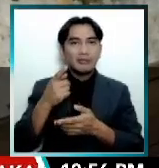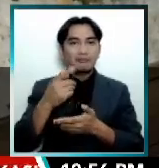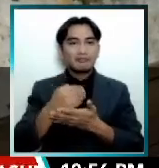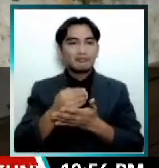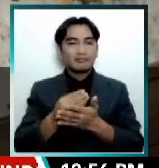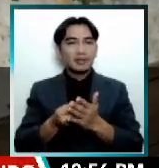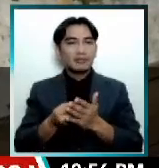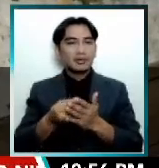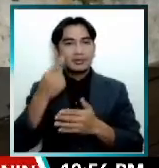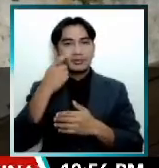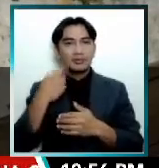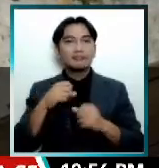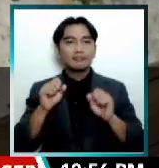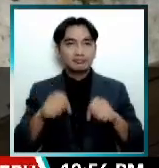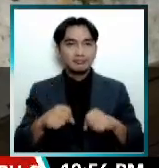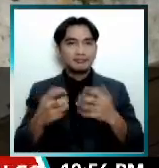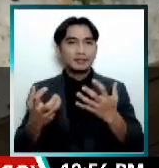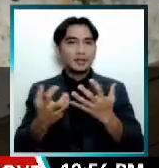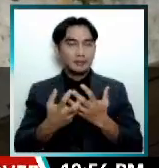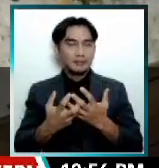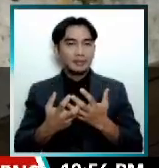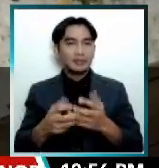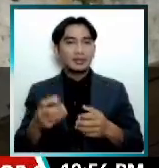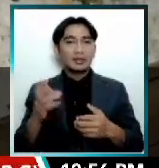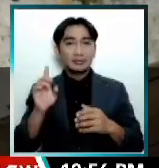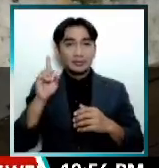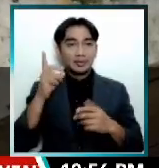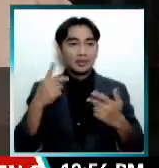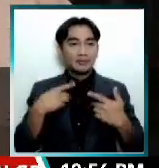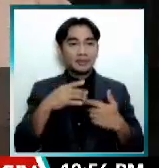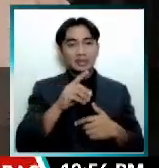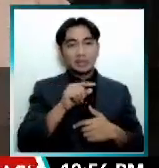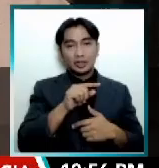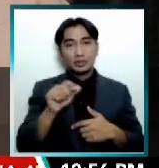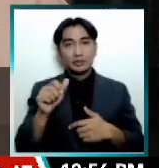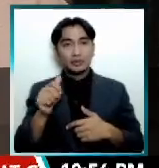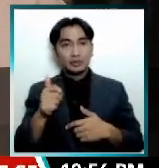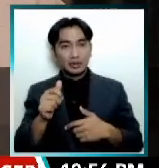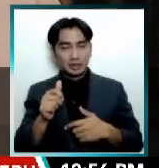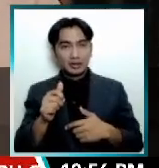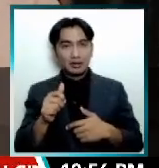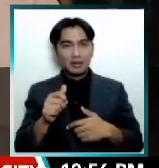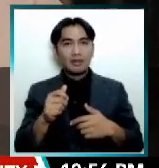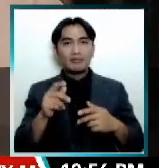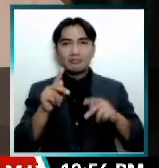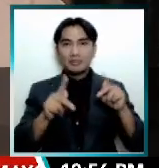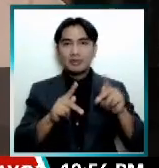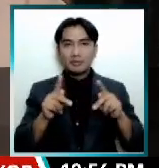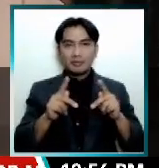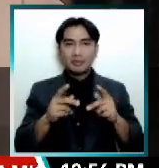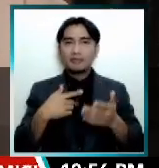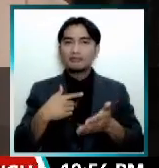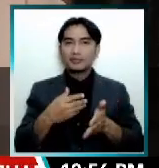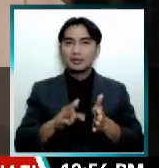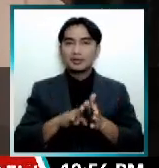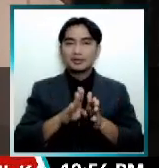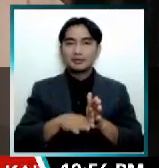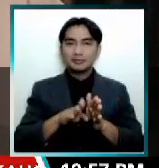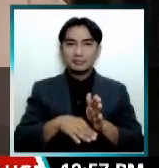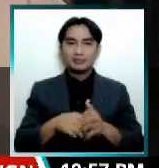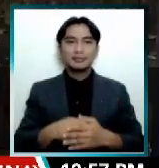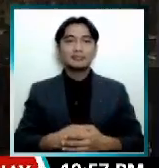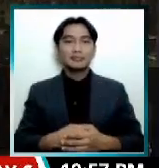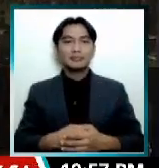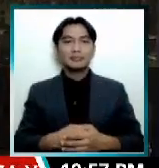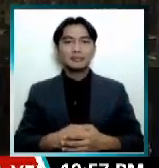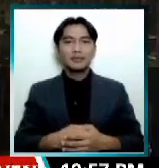fight, good for 6 to 10, 1,600 pesos lang. Sakto naman yung isang boodle fight sa amin na ano kami,